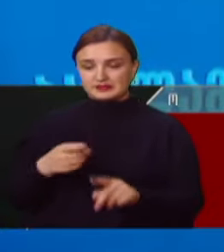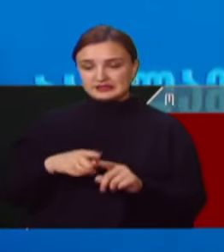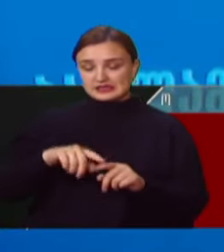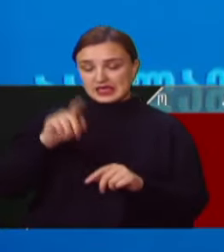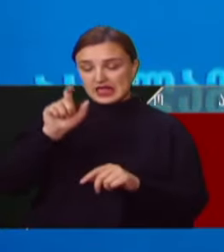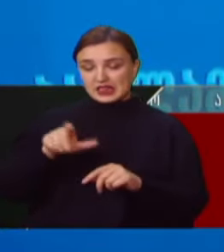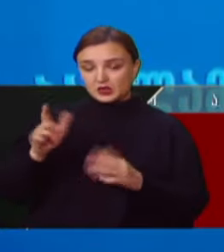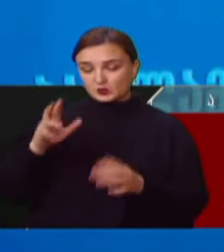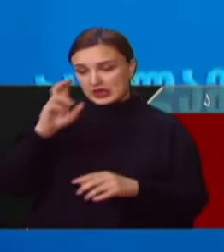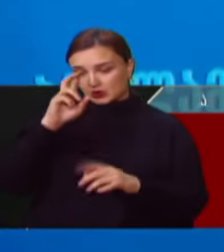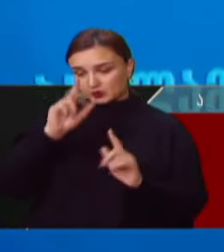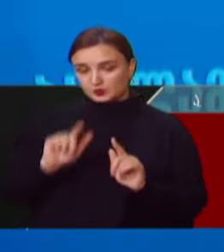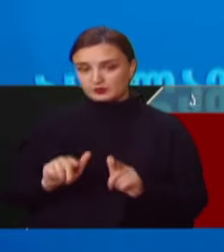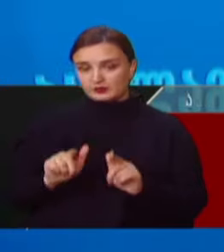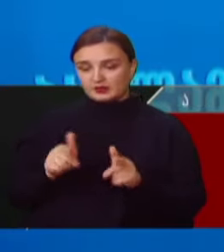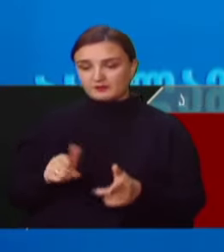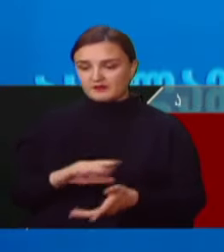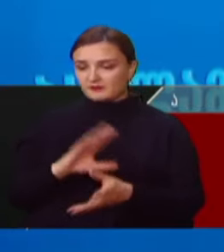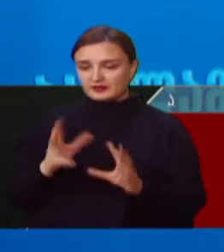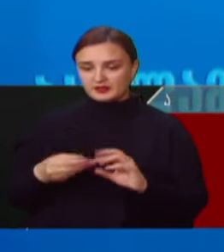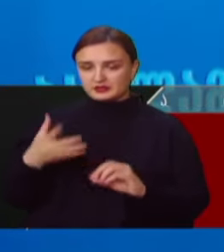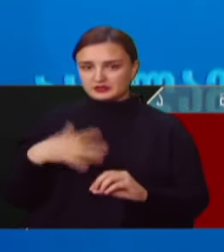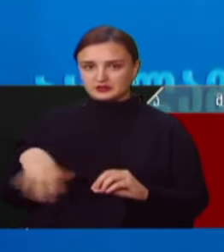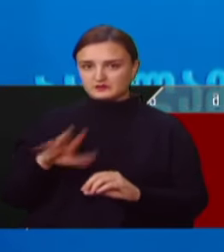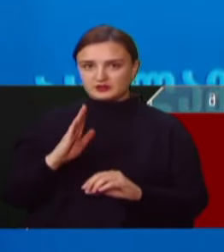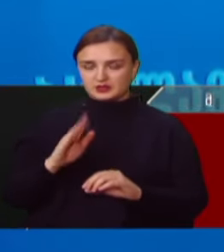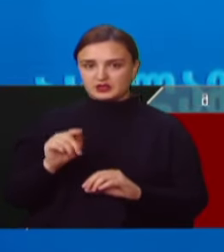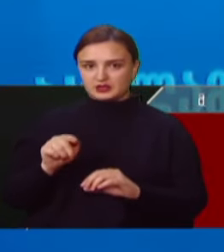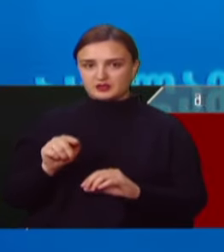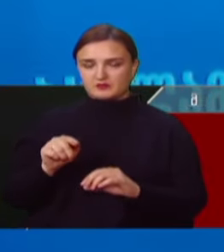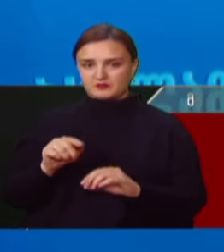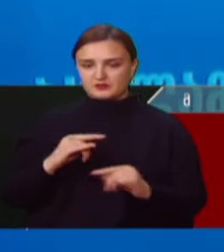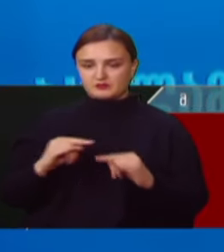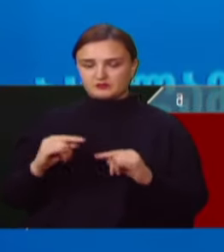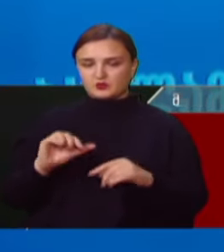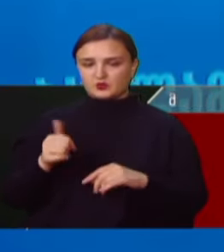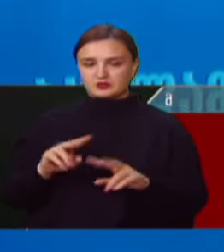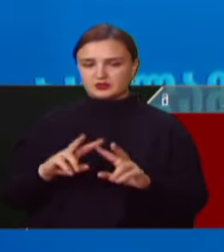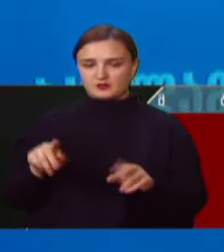თუ მოვიდა, მთელ საქართველოს მოუწყობს ეგზეკუციას, როგორც ეს მოაწყეს